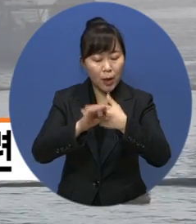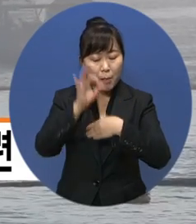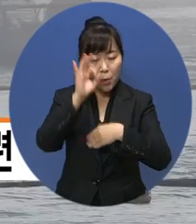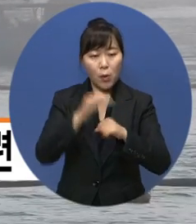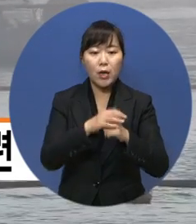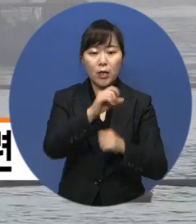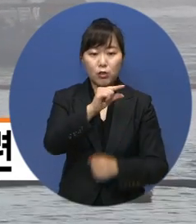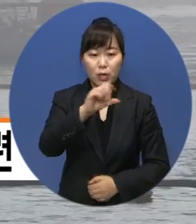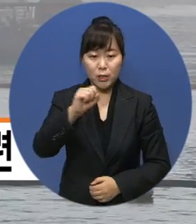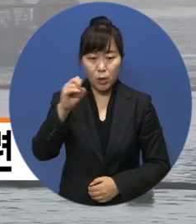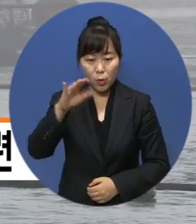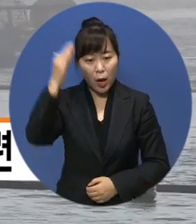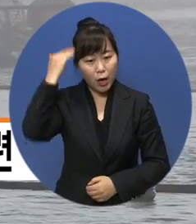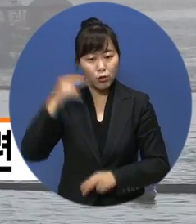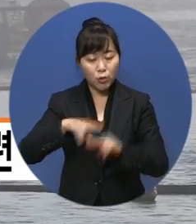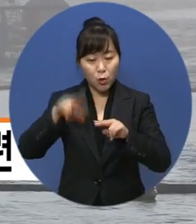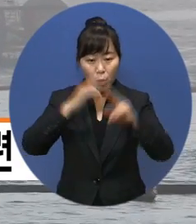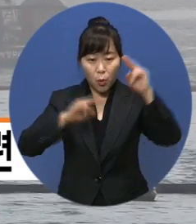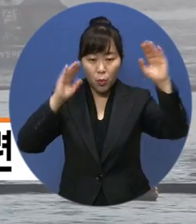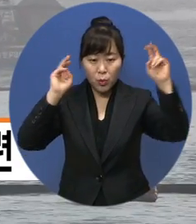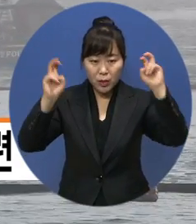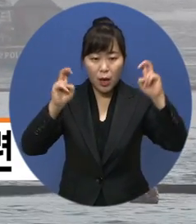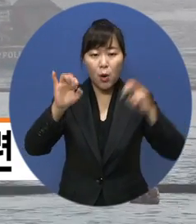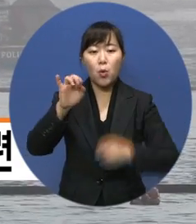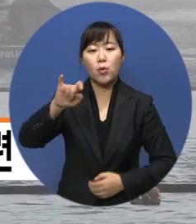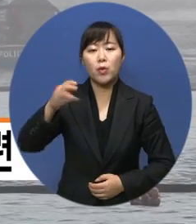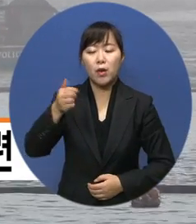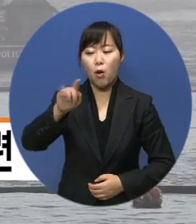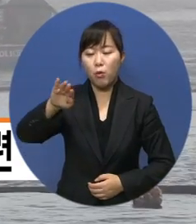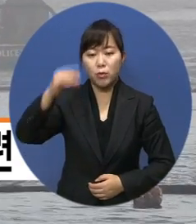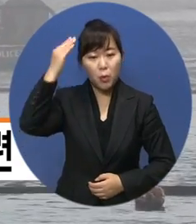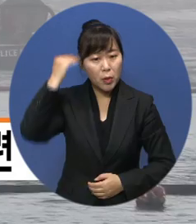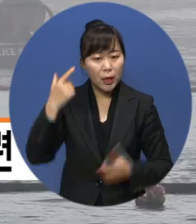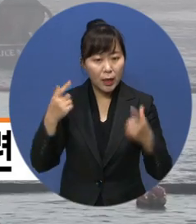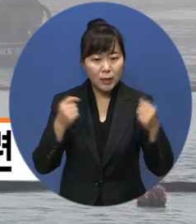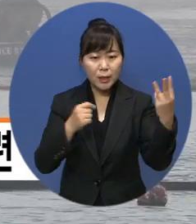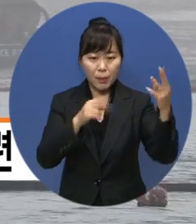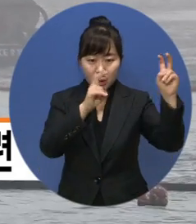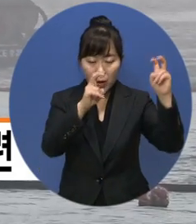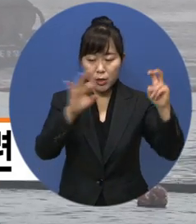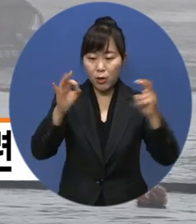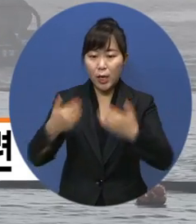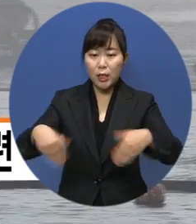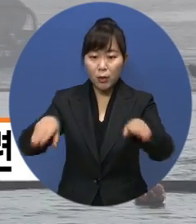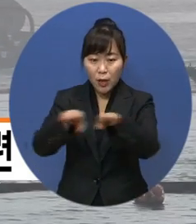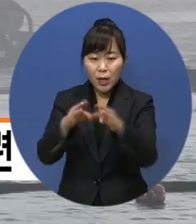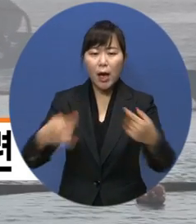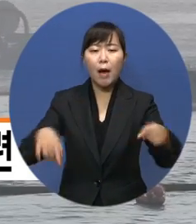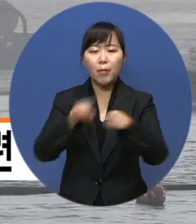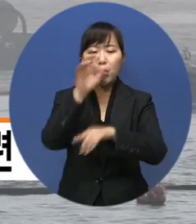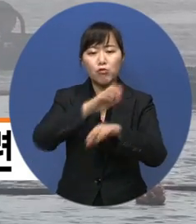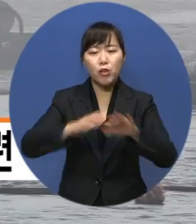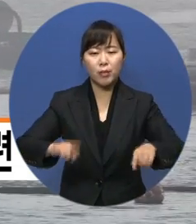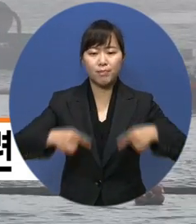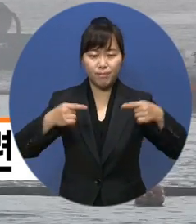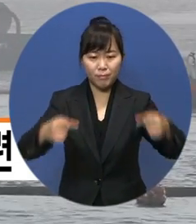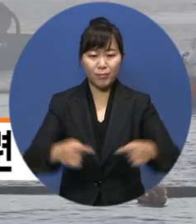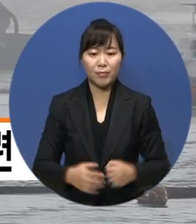GS칼텍스와 한국석유공사, 오일허브코리아 등 원유 3사와 10개 기관이 훈련에